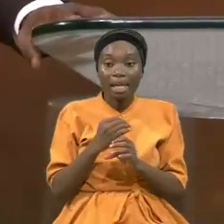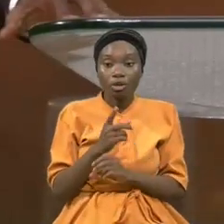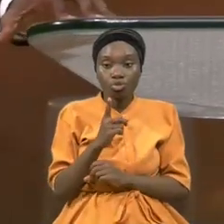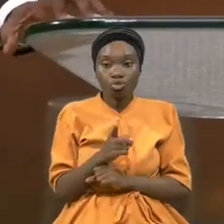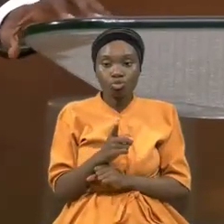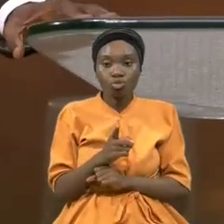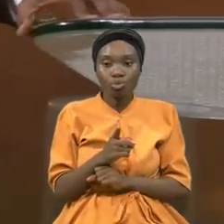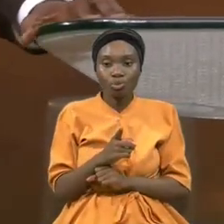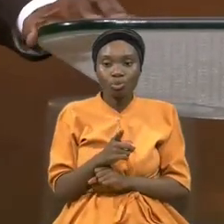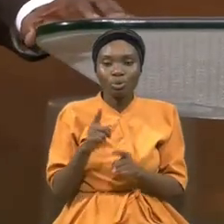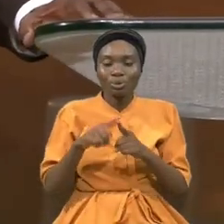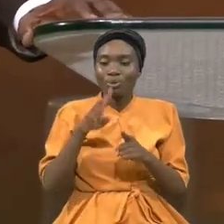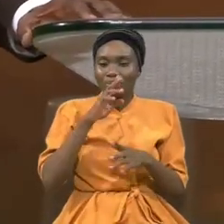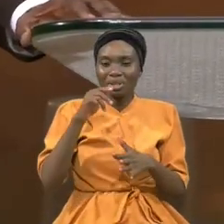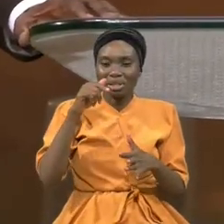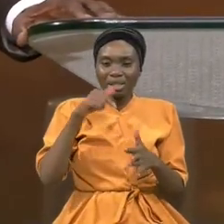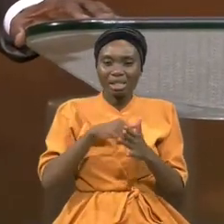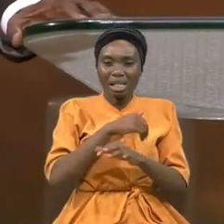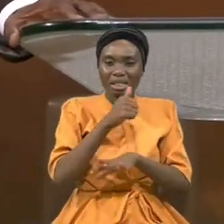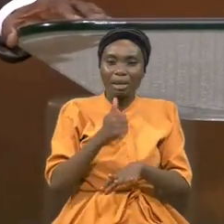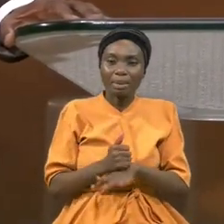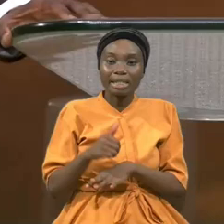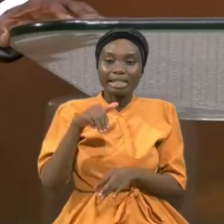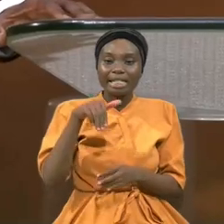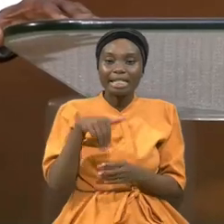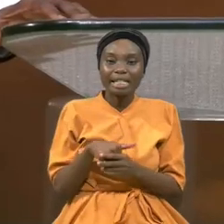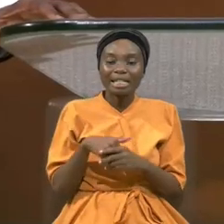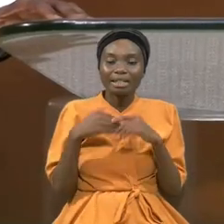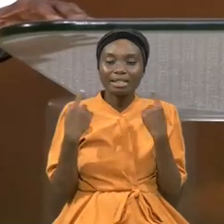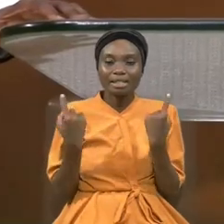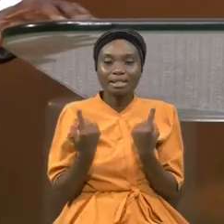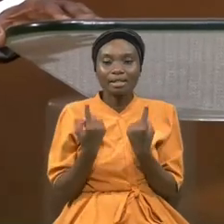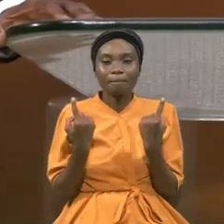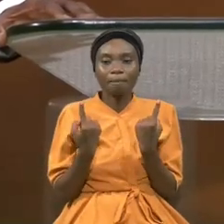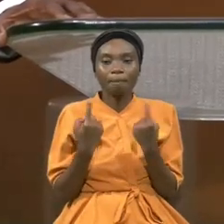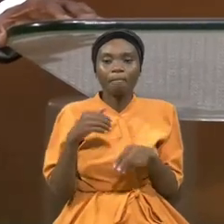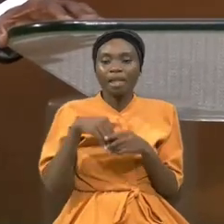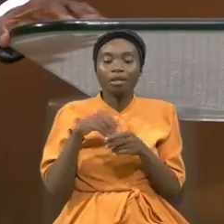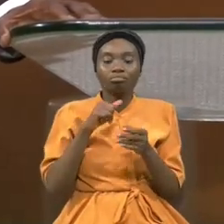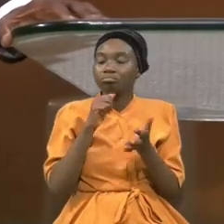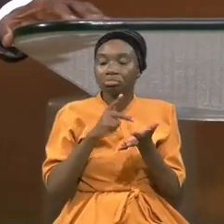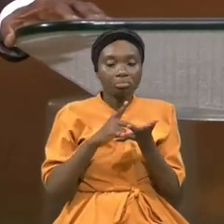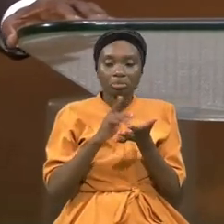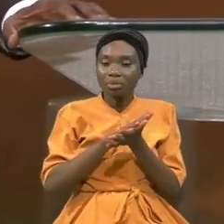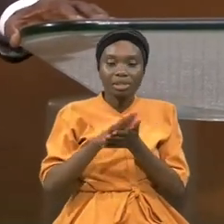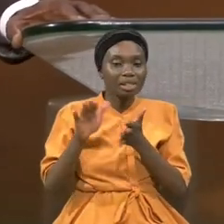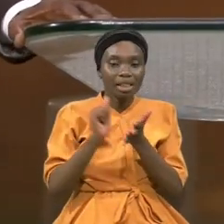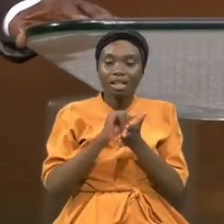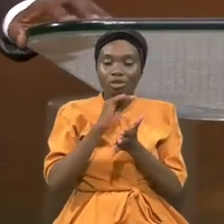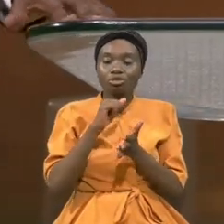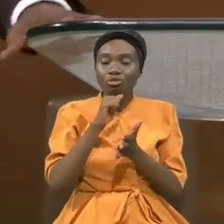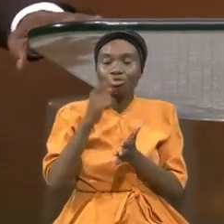qui vous fait vous plonger, vous établir dans l'iniquité, dans l'impureté, cela n'est pas de